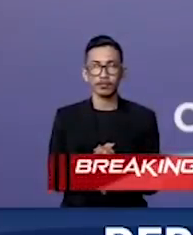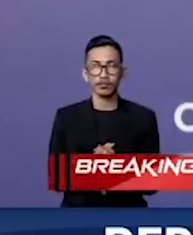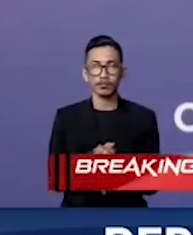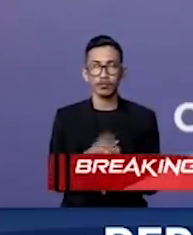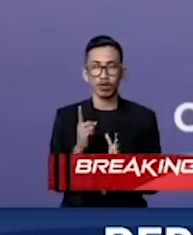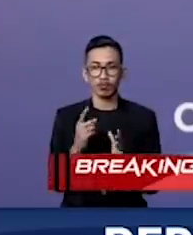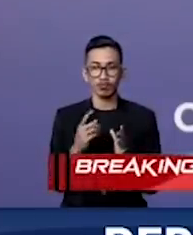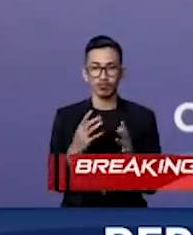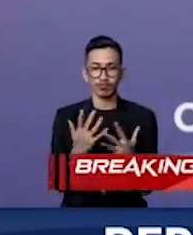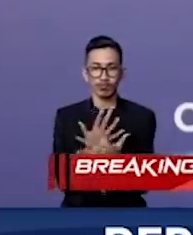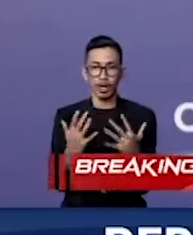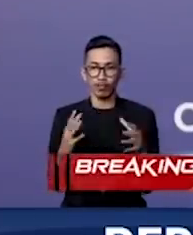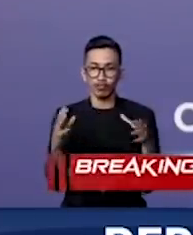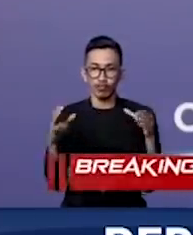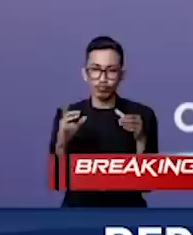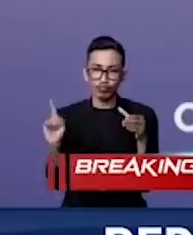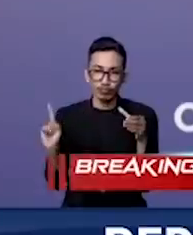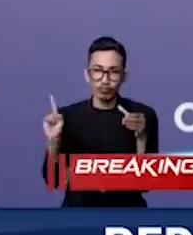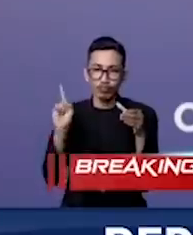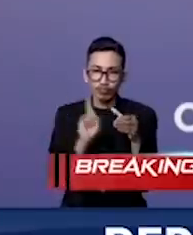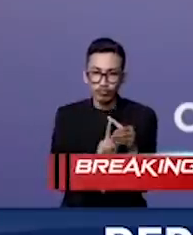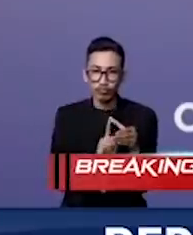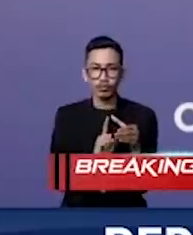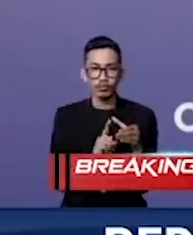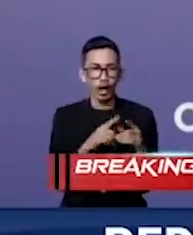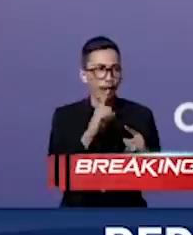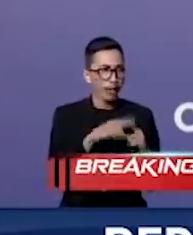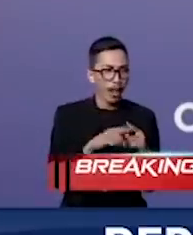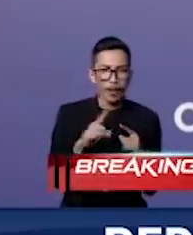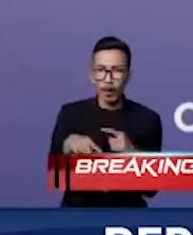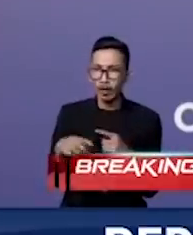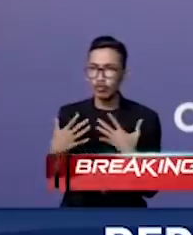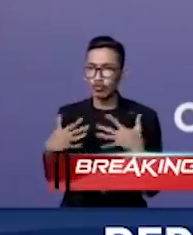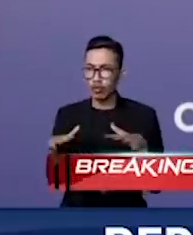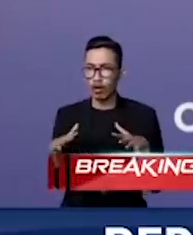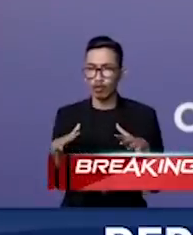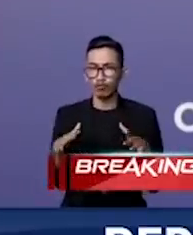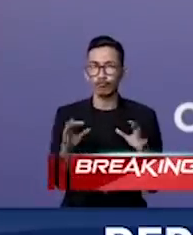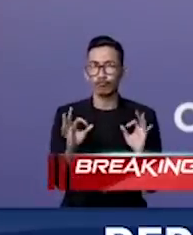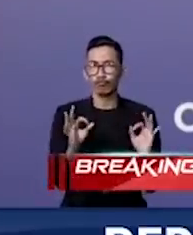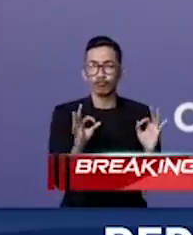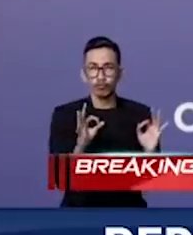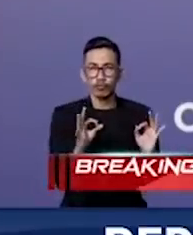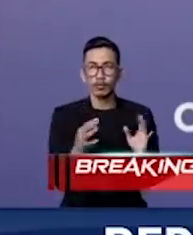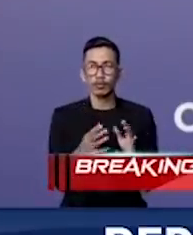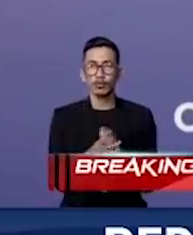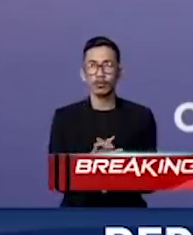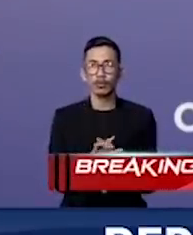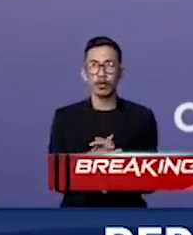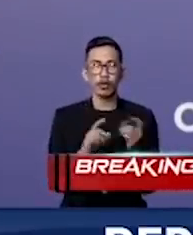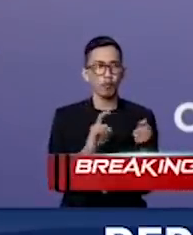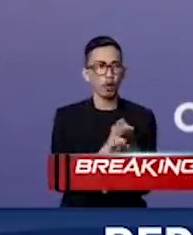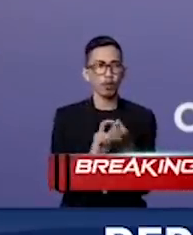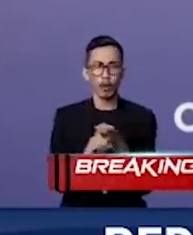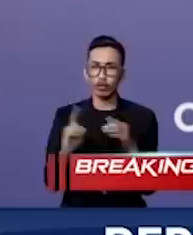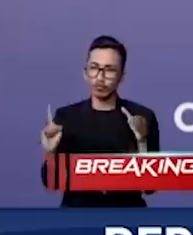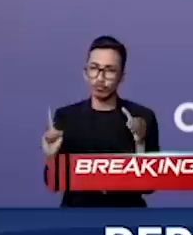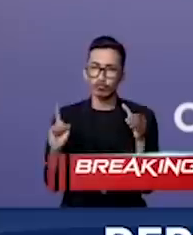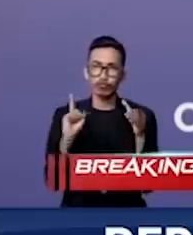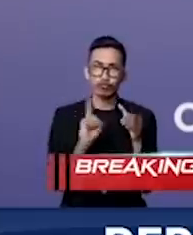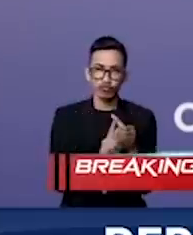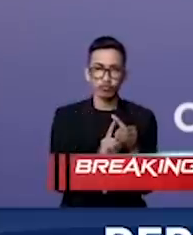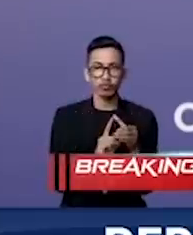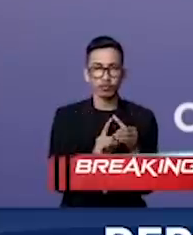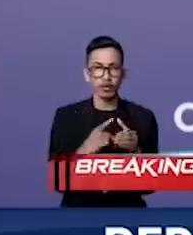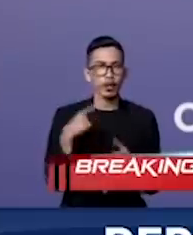yang sudah kita kenal merasa berada di tengah-tengah oleh gatita rekan kerja kita yang